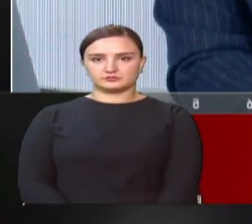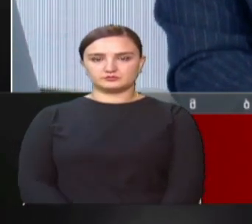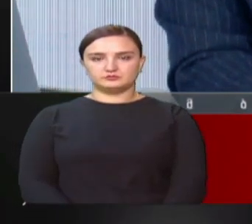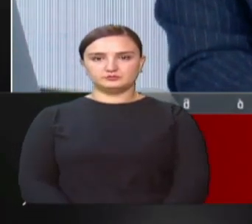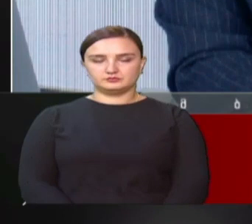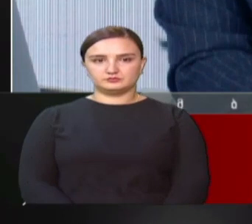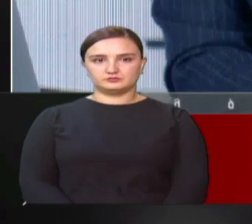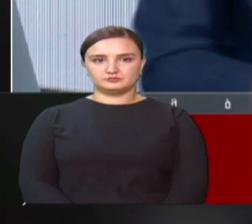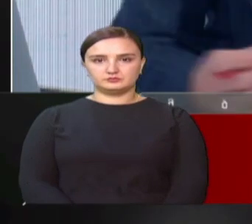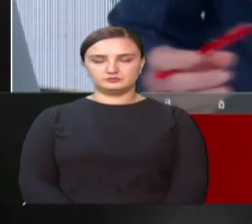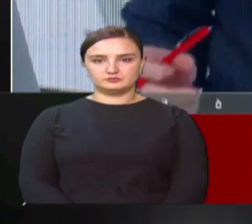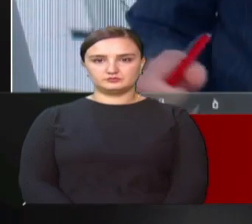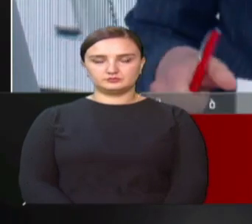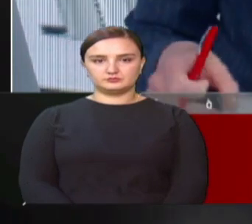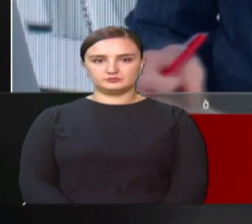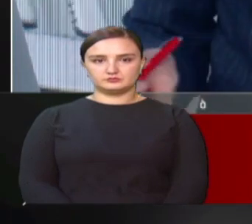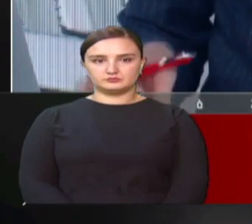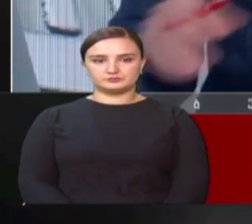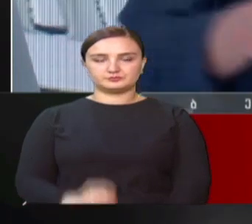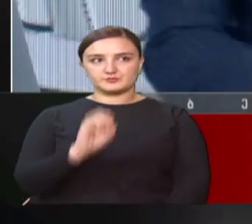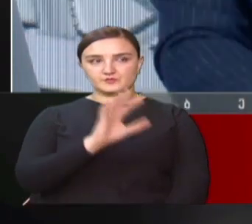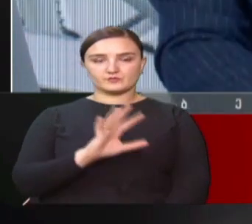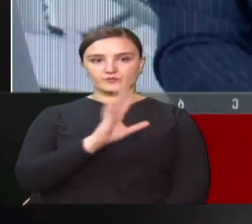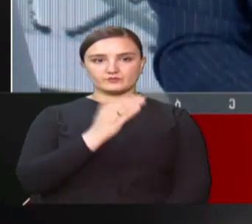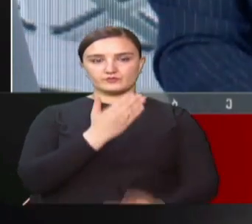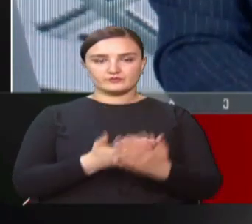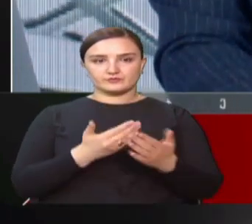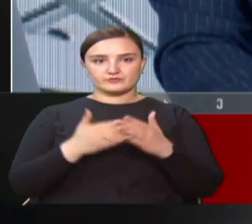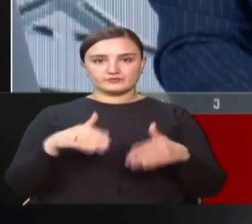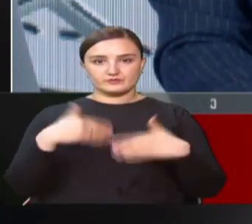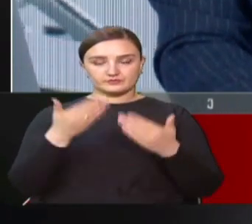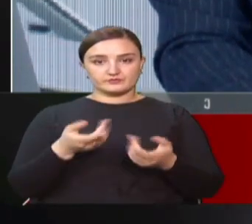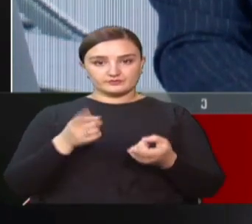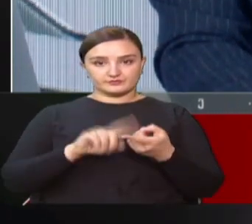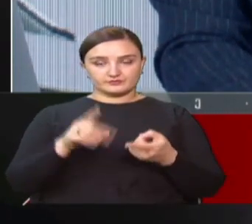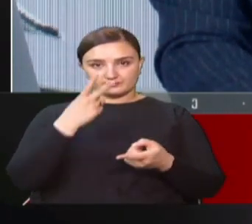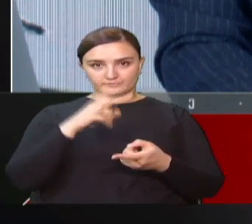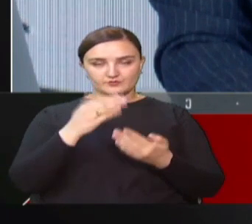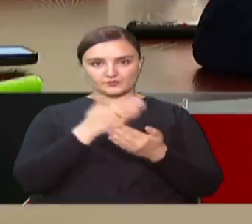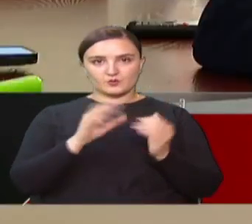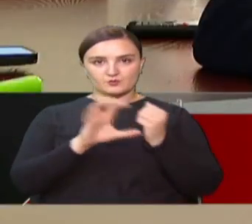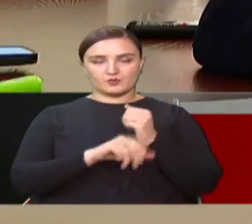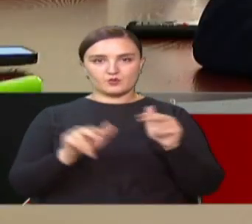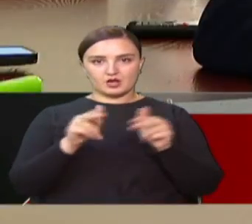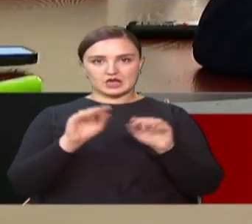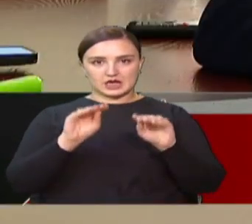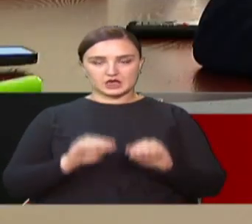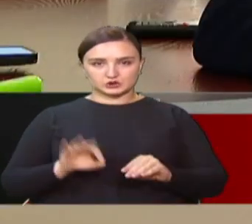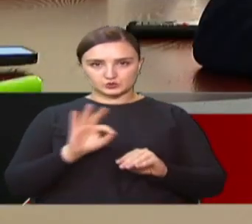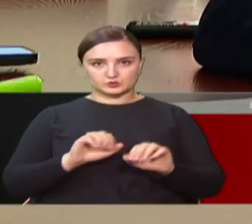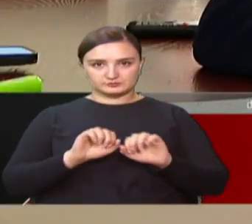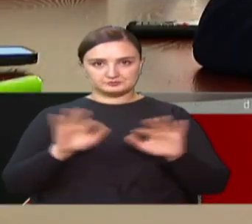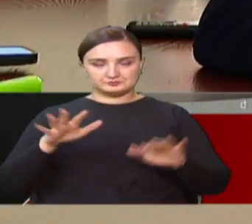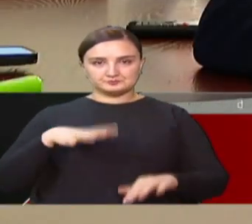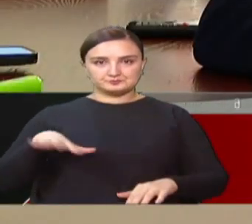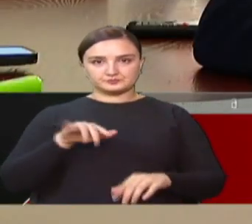ცხადია. ევრო რეკომენდაციებთან დაკავშირებით თქვენ ნახეთ ევროკომისიის ბოლო ანგარიში, ხო, გამოქვეყნდა საქართველოსთან მიმართებაში